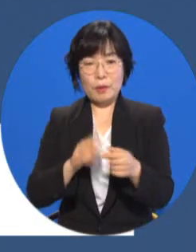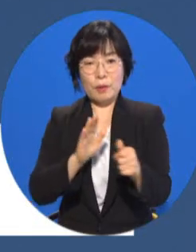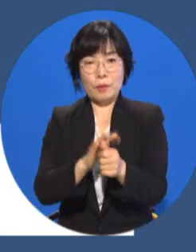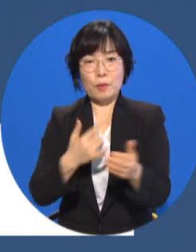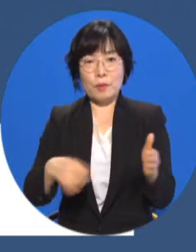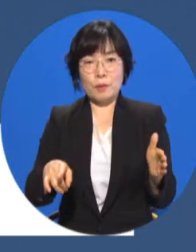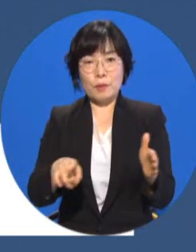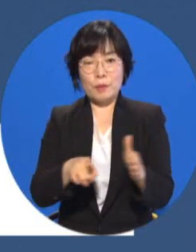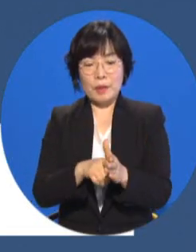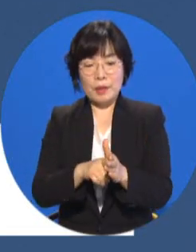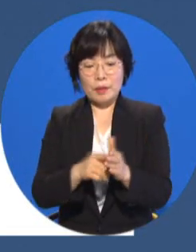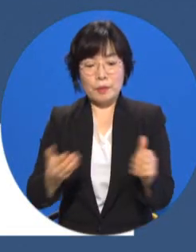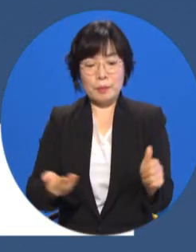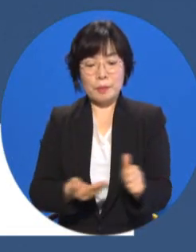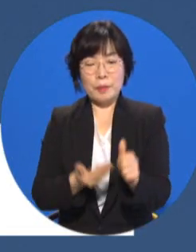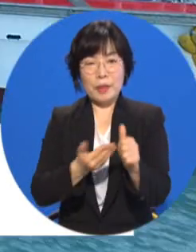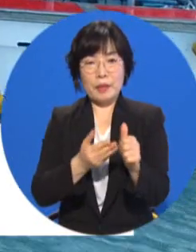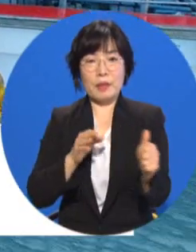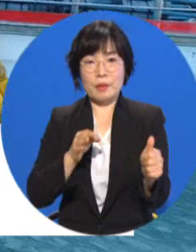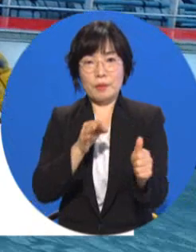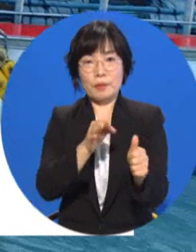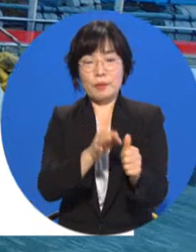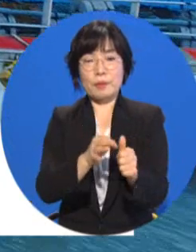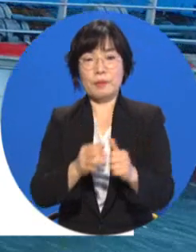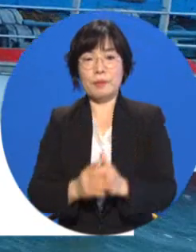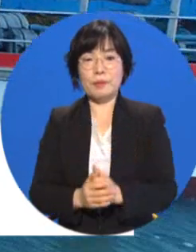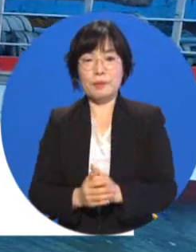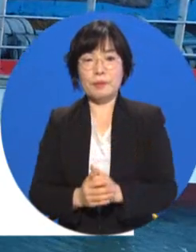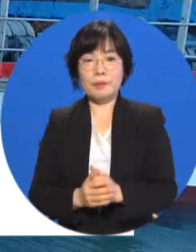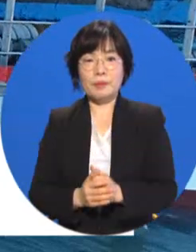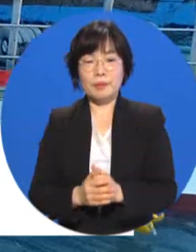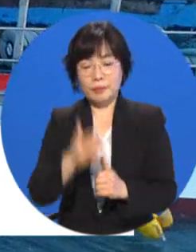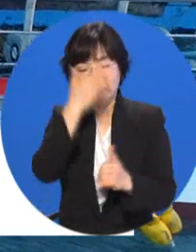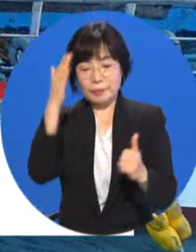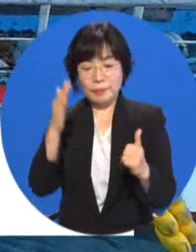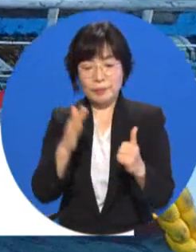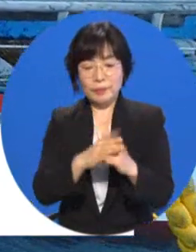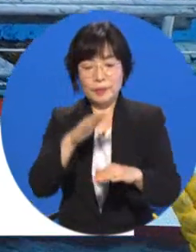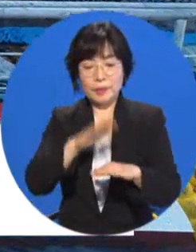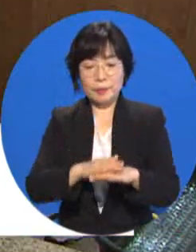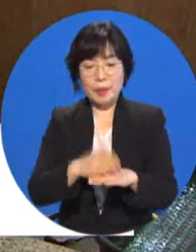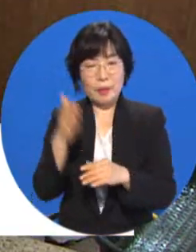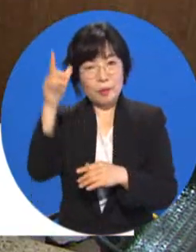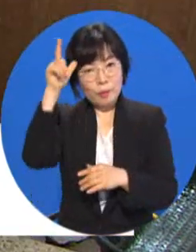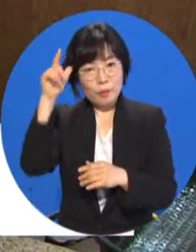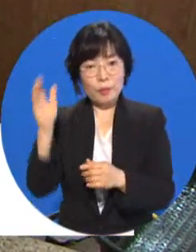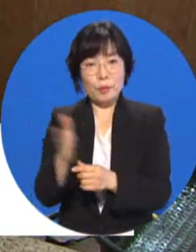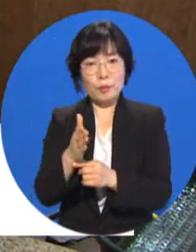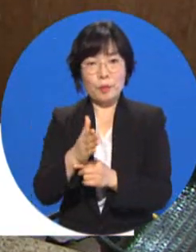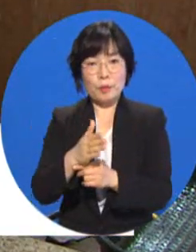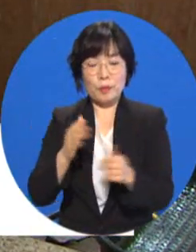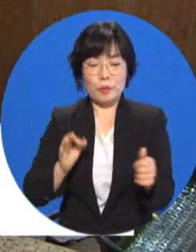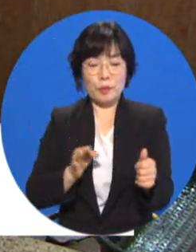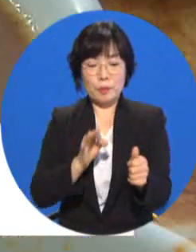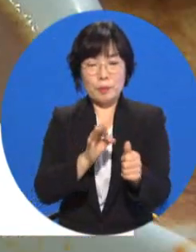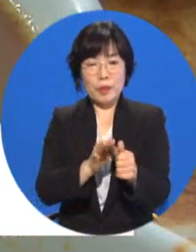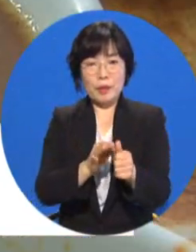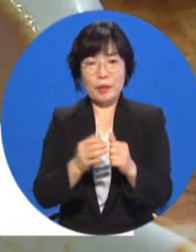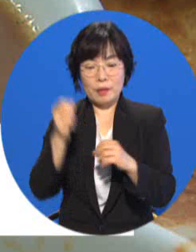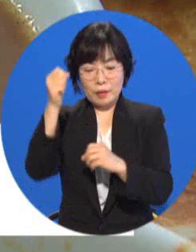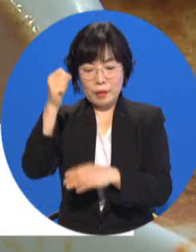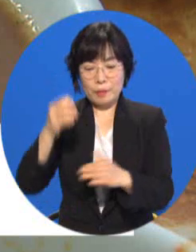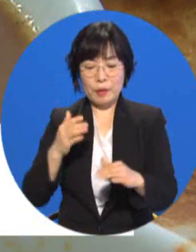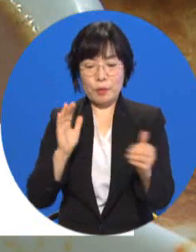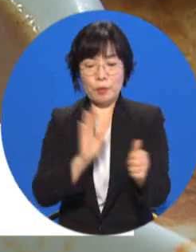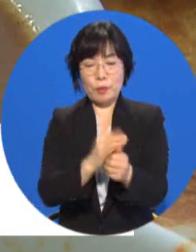발굴해 적극 육성하고 있습니다. 가업을 잇는 지역의 농축산업, 소상공업 분야 청년들에게 기반